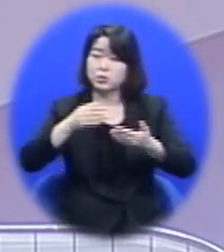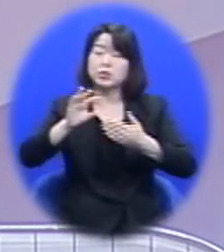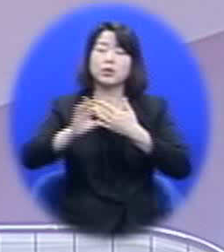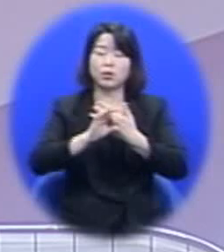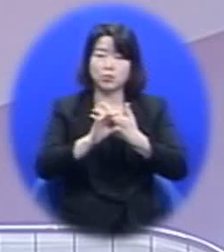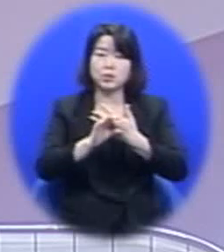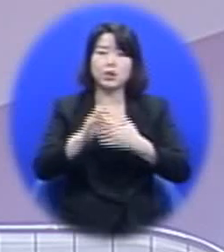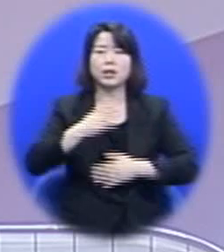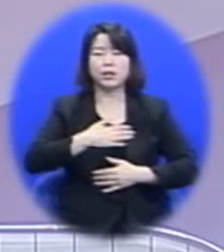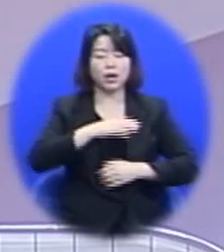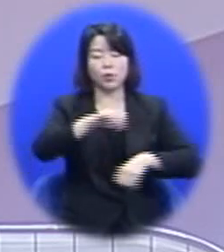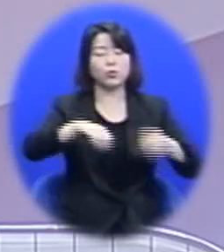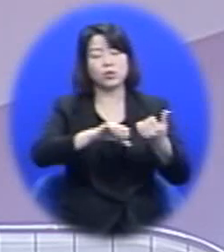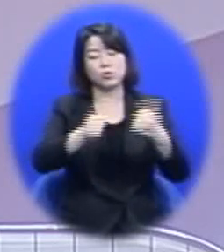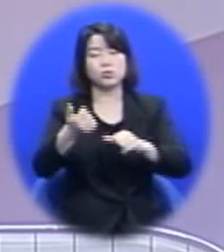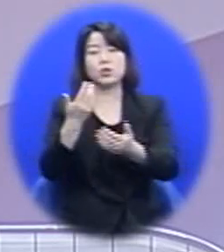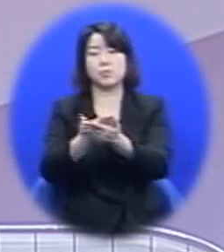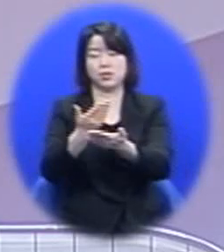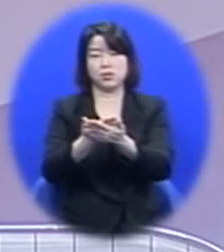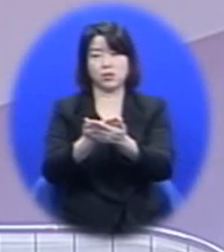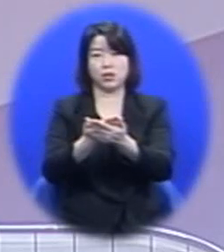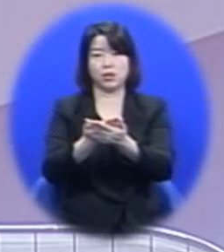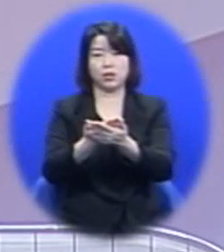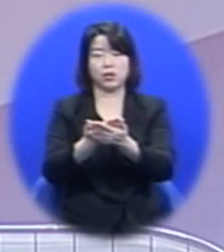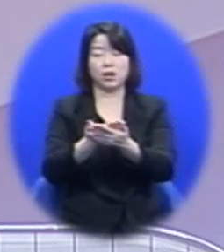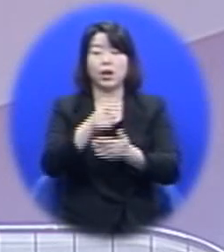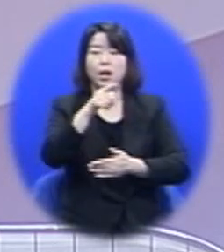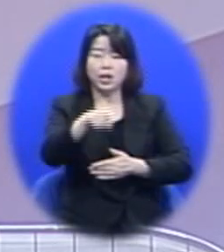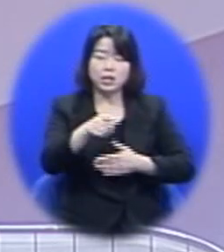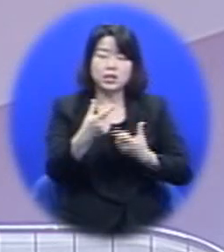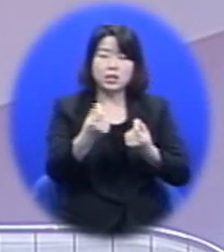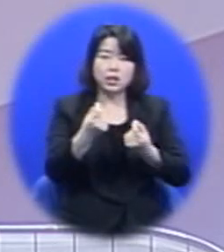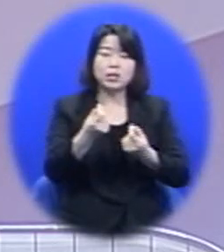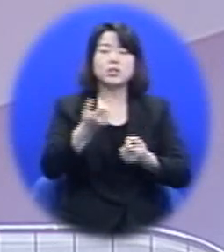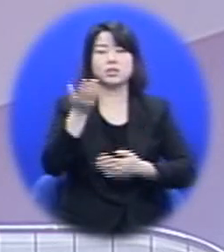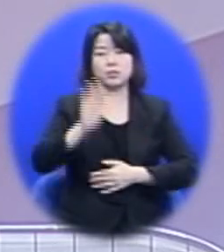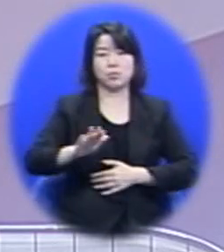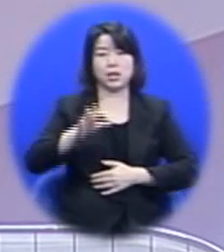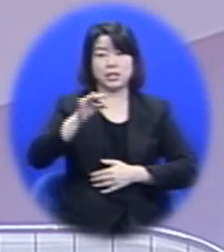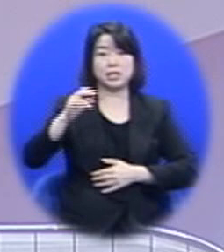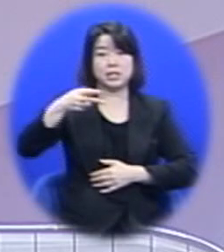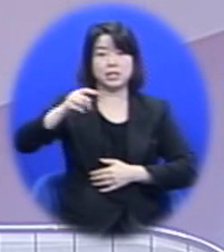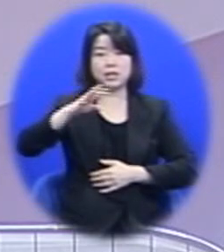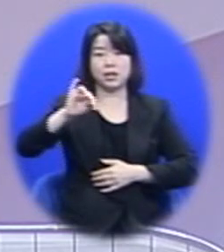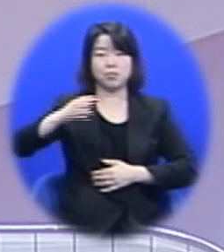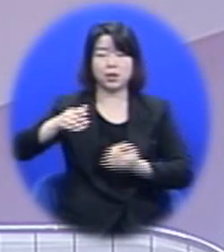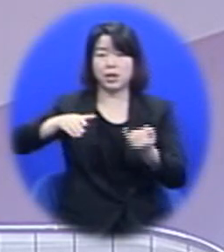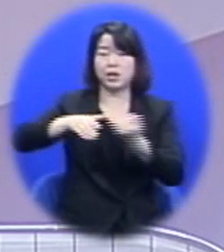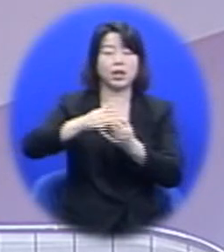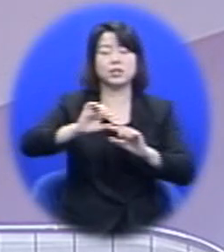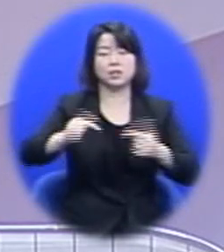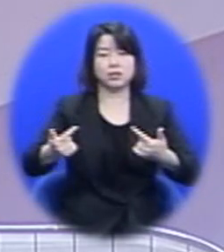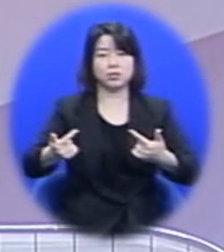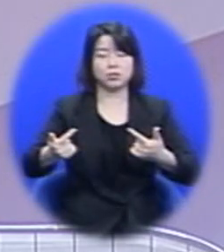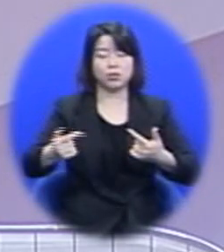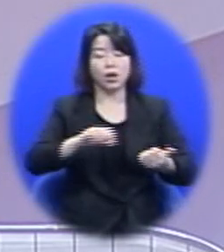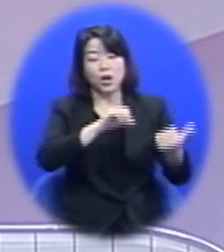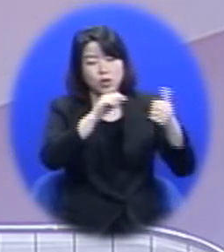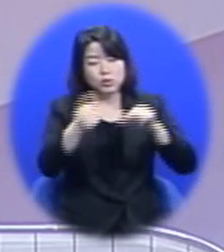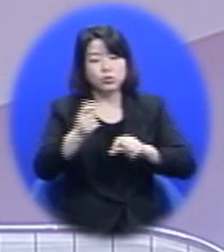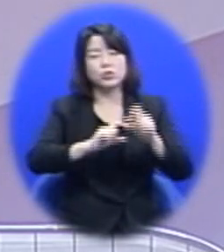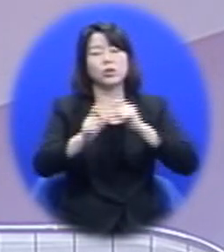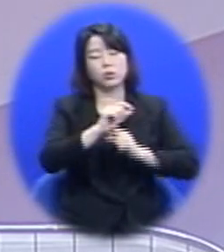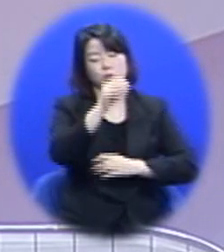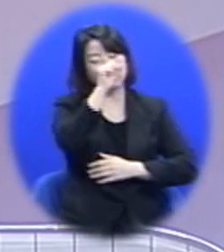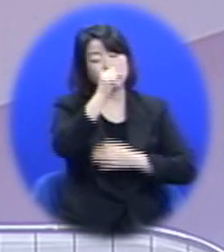하나님은 그래도 이세벨을 치시지 않았습니다. 그러나 죽겠다고 차라리 죽는 게